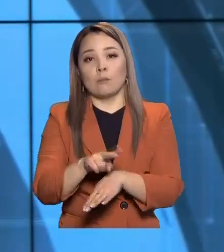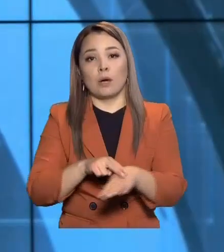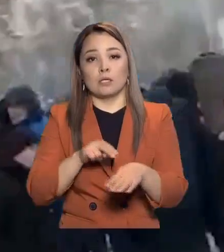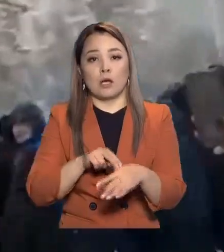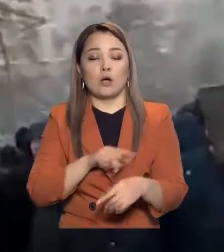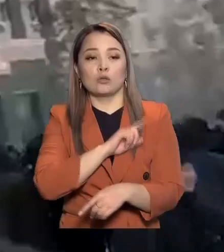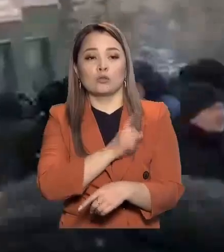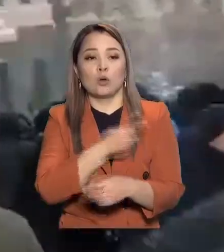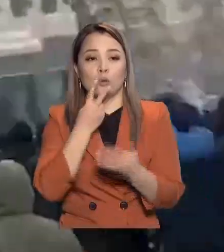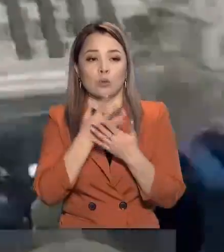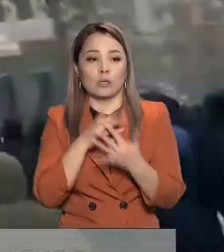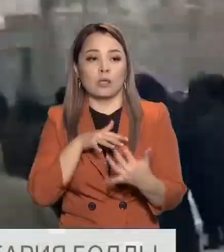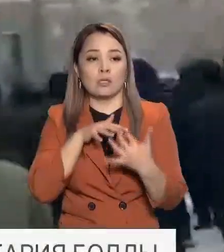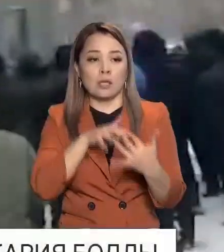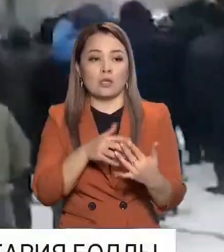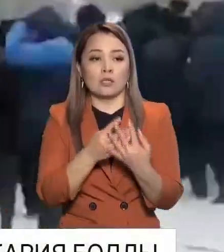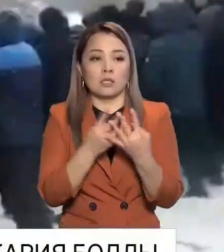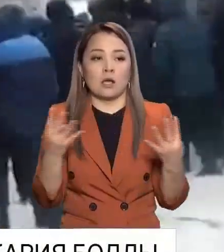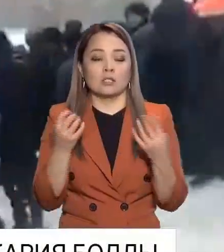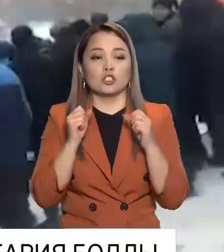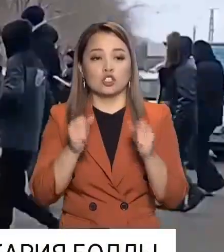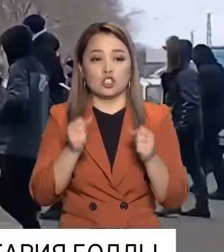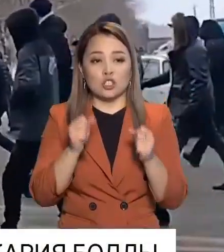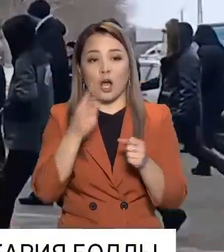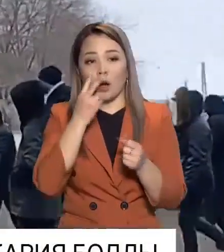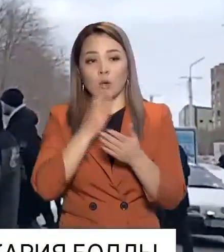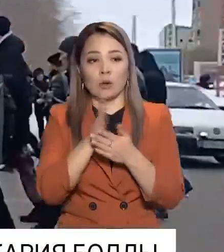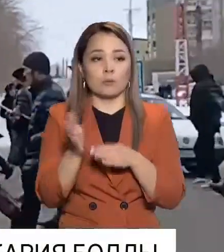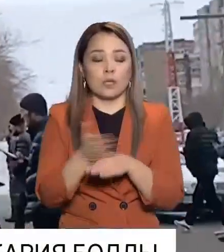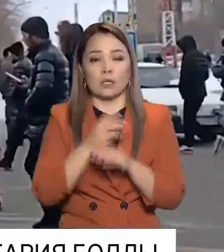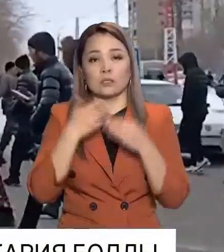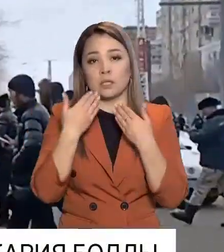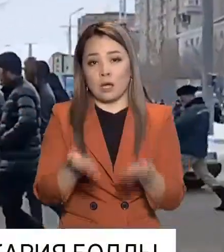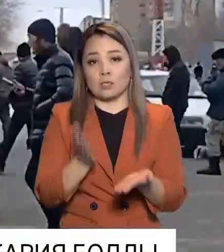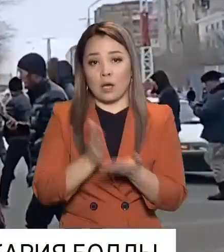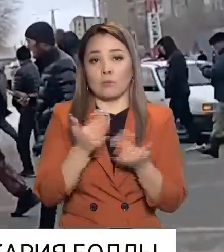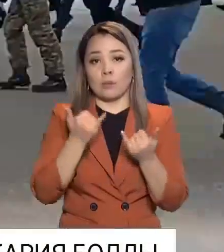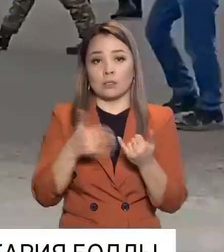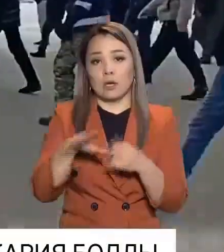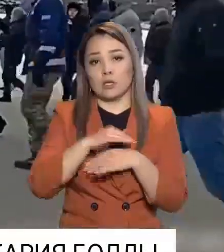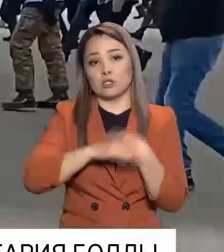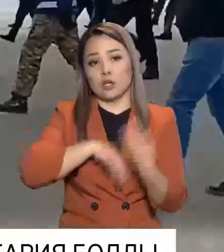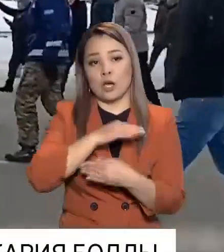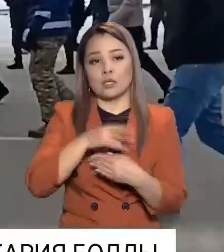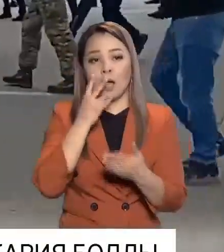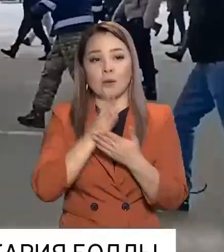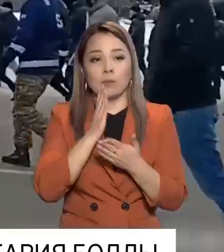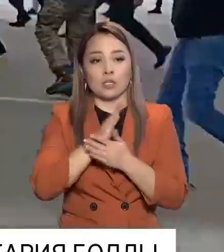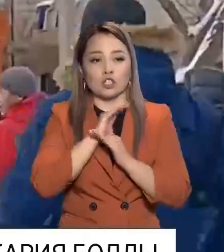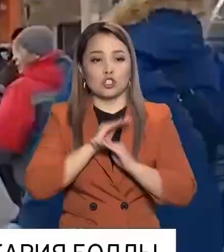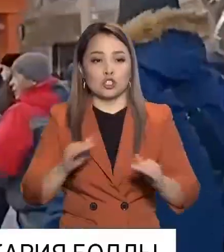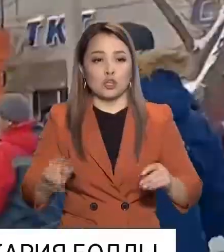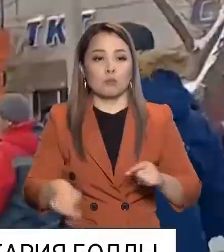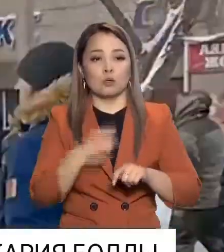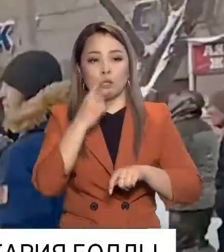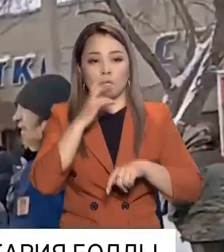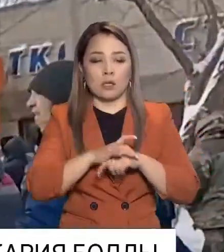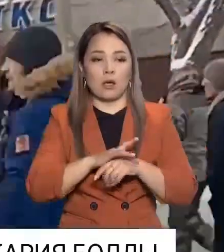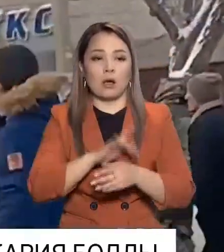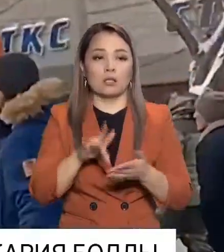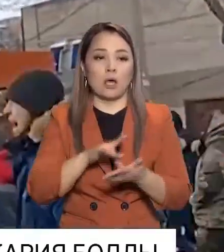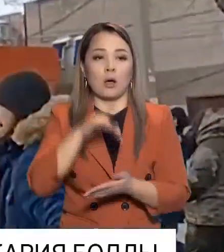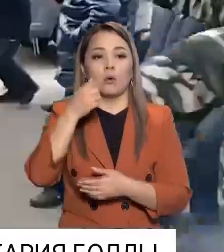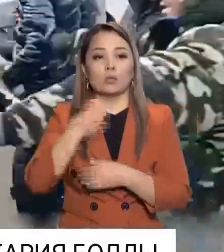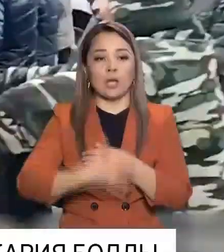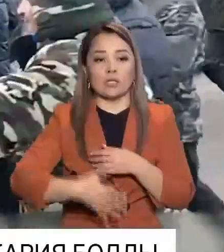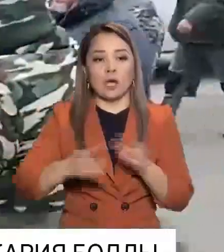полицияға күш көрсетіп, темір қоршауларын жұлқылағанын көруге болады. Бүлікшілер халықтың тыныштығын бұзып, қаланың қақ ортасында от жаққан.